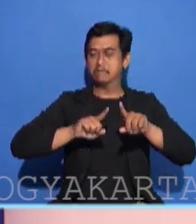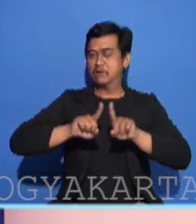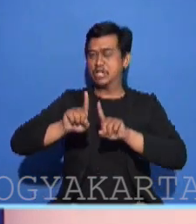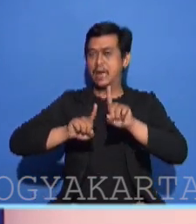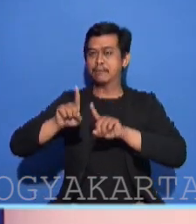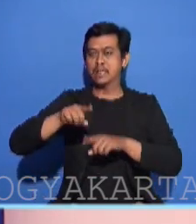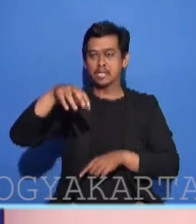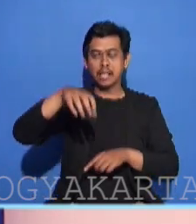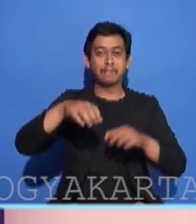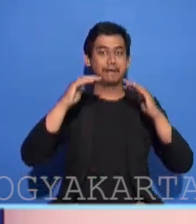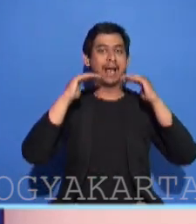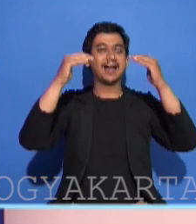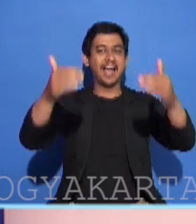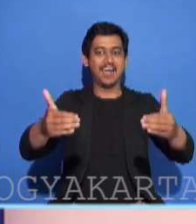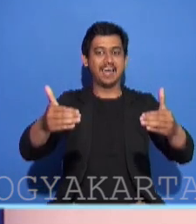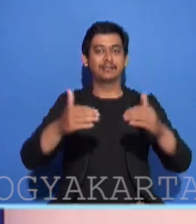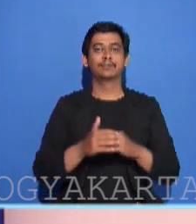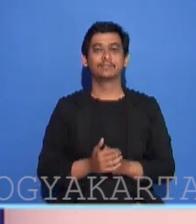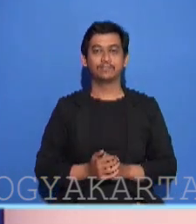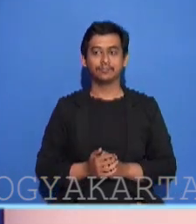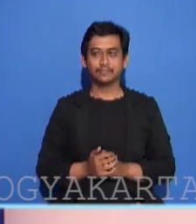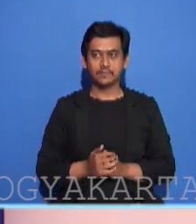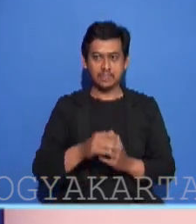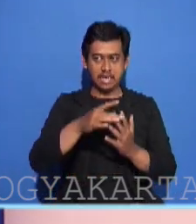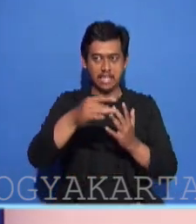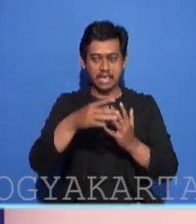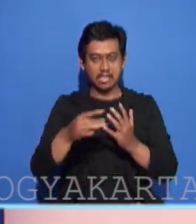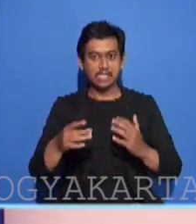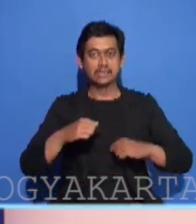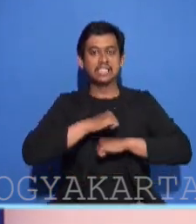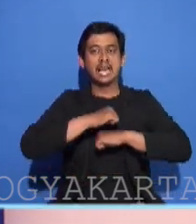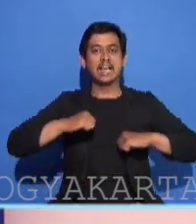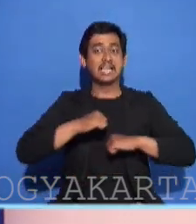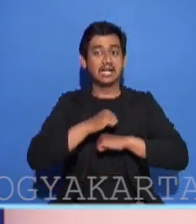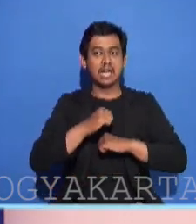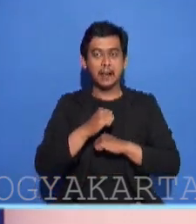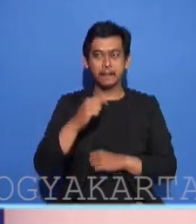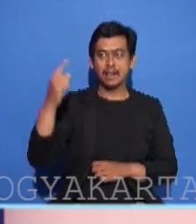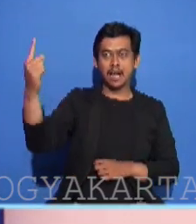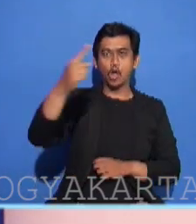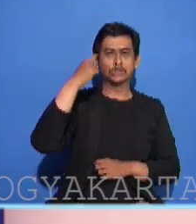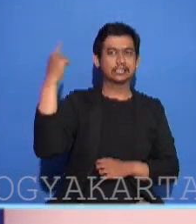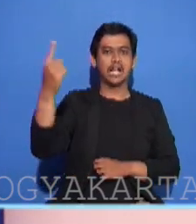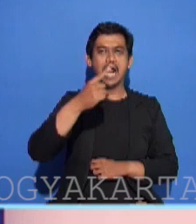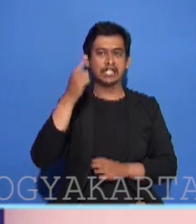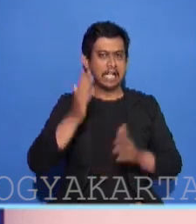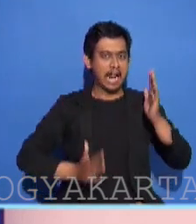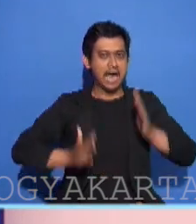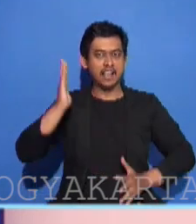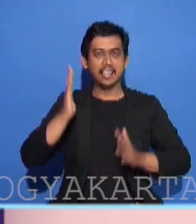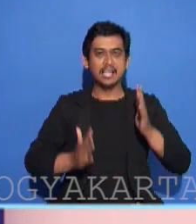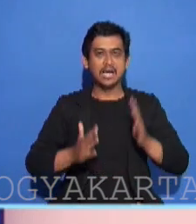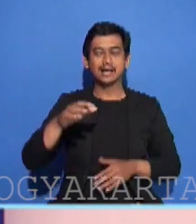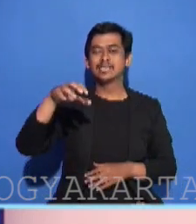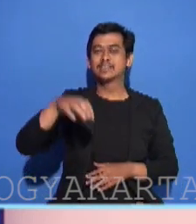Yogyakarta kejuaraan ini juga disiapkan sebagai seleksi atlet pada kejuaraan nasional atau Kejurnas atletik di Solo Jawa Tengah